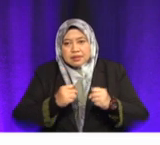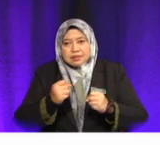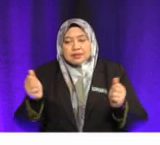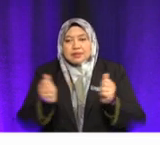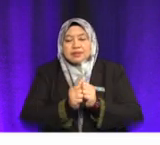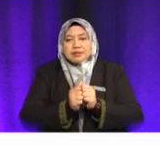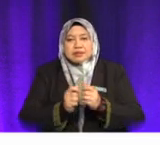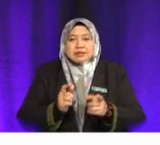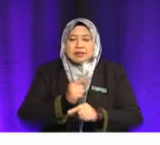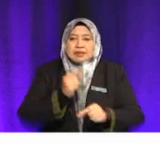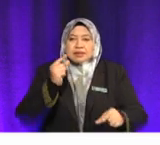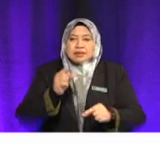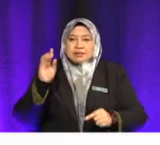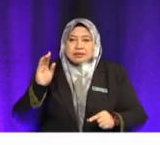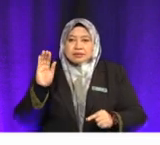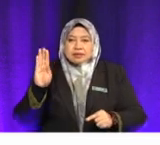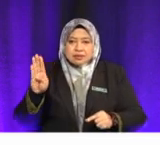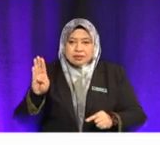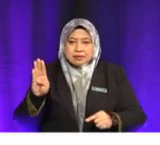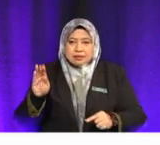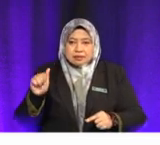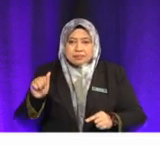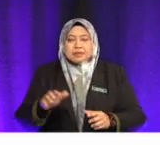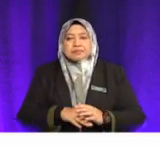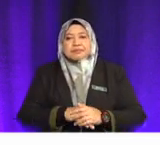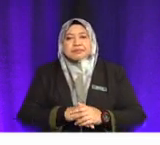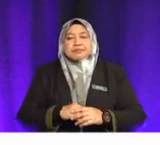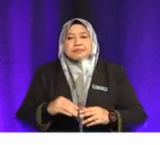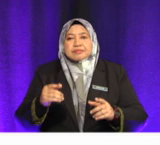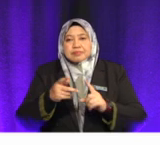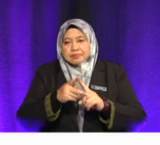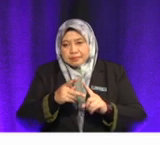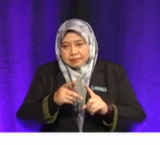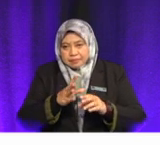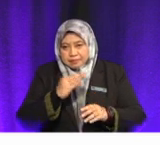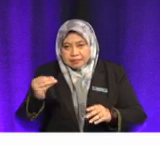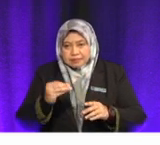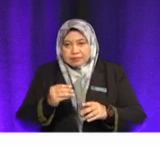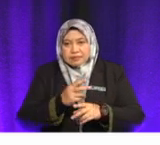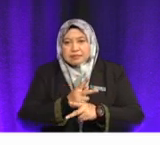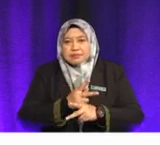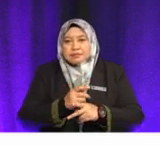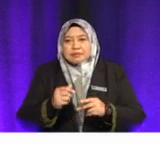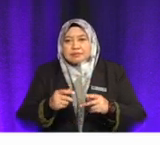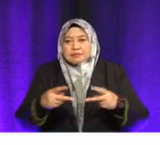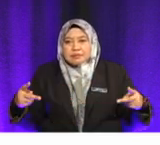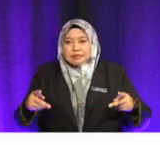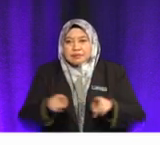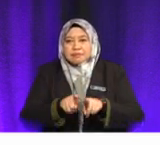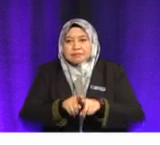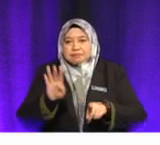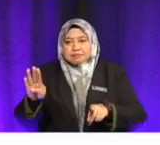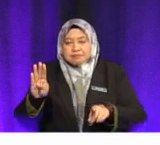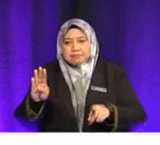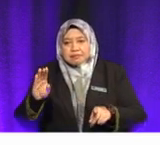sepasang lokes yang mana dia berselari dengan garis AB dan berjarak 4 unit atas dan bawah oke ini kita